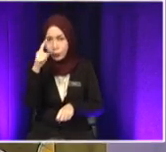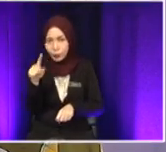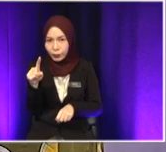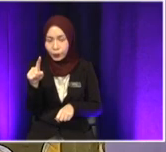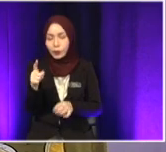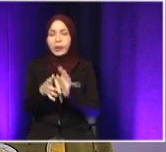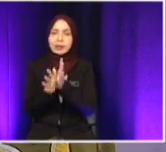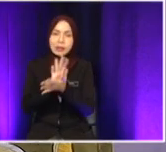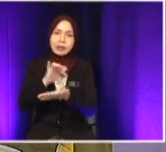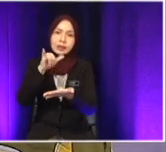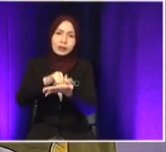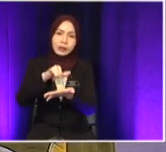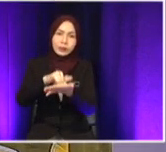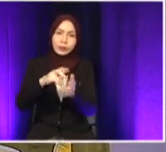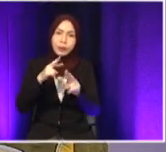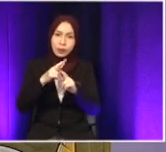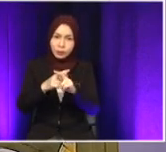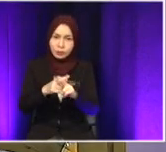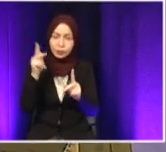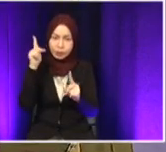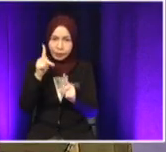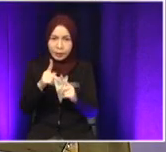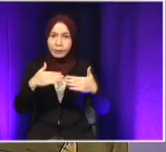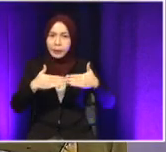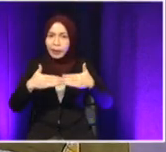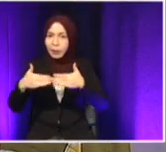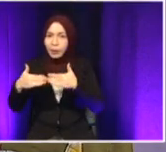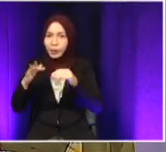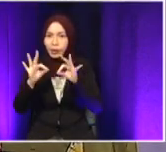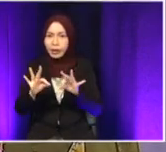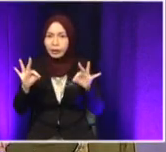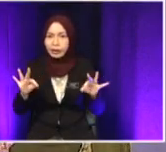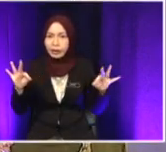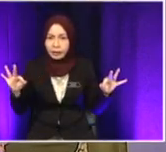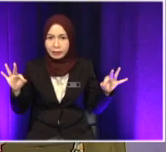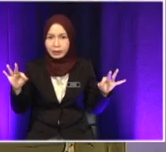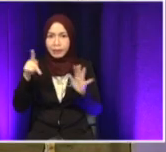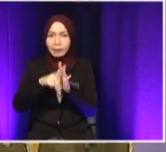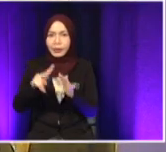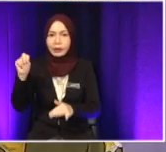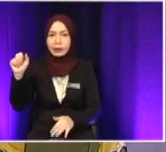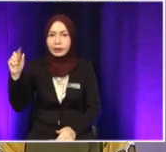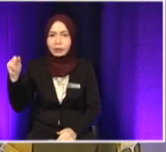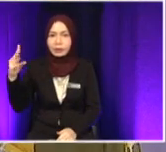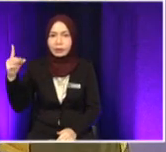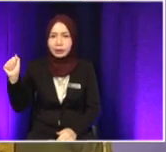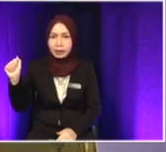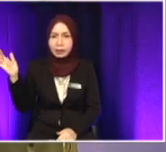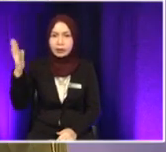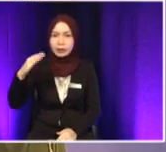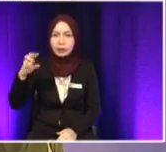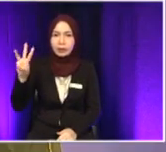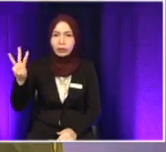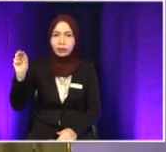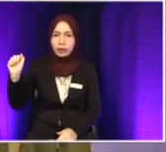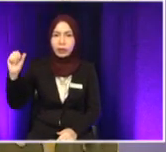merujuk kepada kita kata penyambung Ayah penyam penanda wacana Oke kita